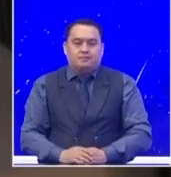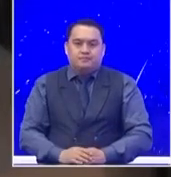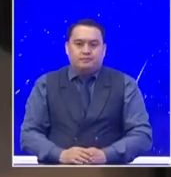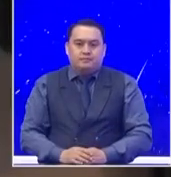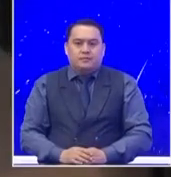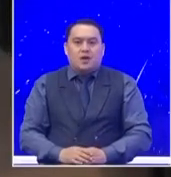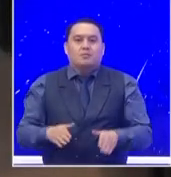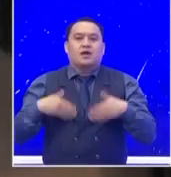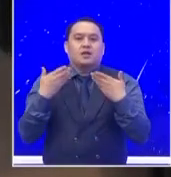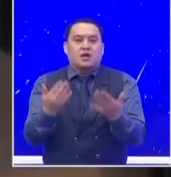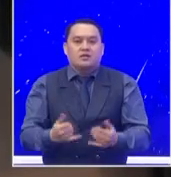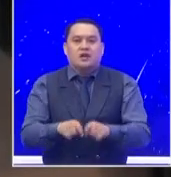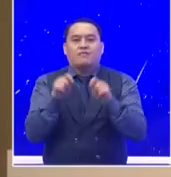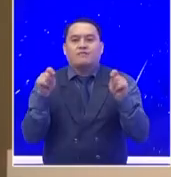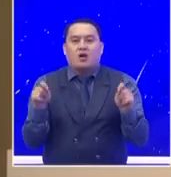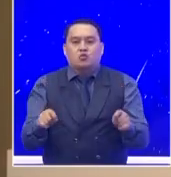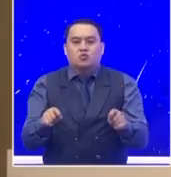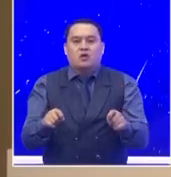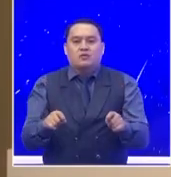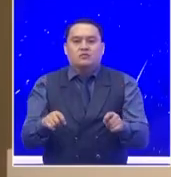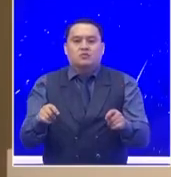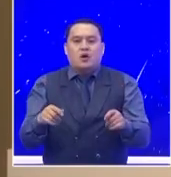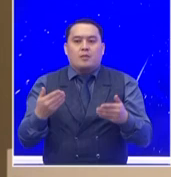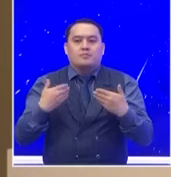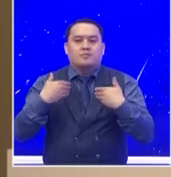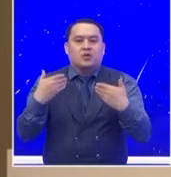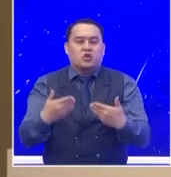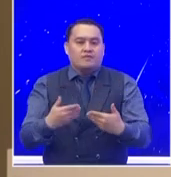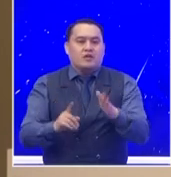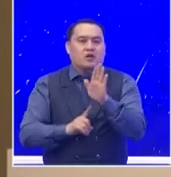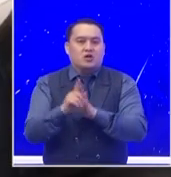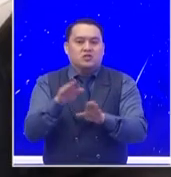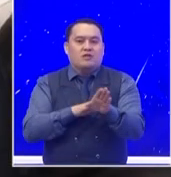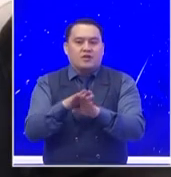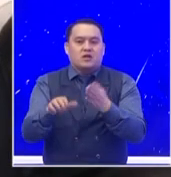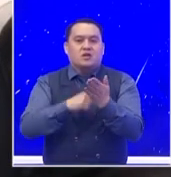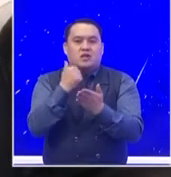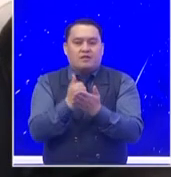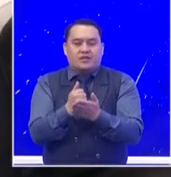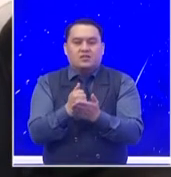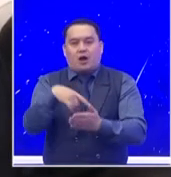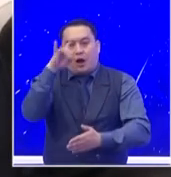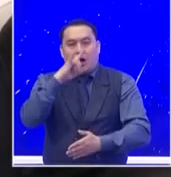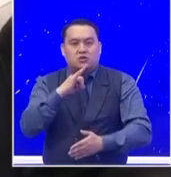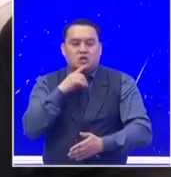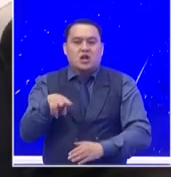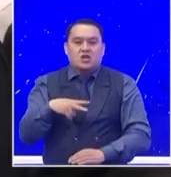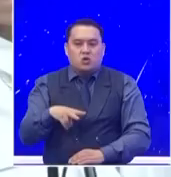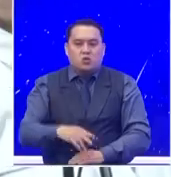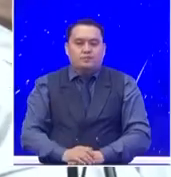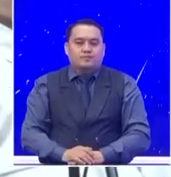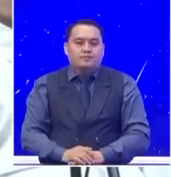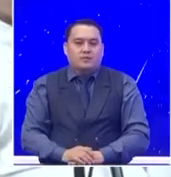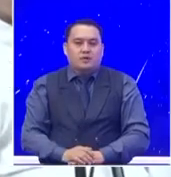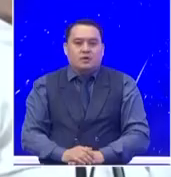Ими представлена честь открыть вечер вступительным словом. А главным моментом стало исполнение произведений классика казахской литературы, в их